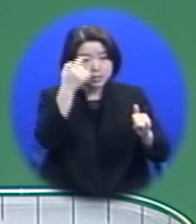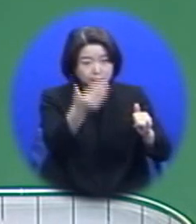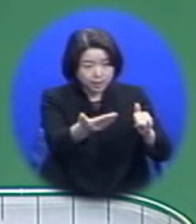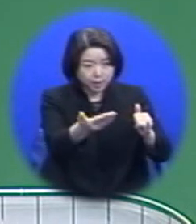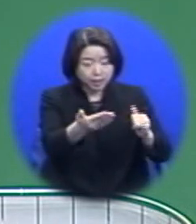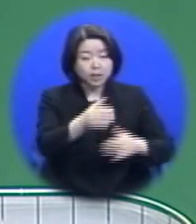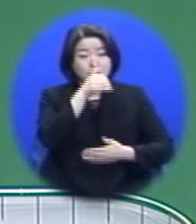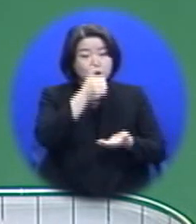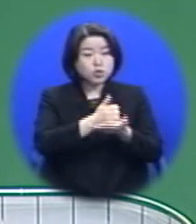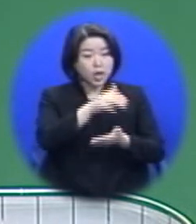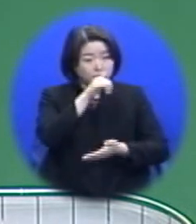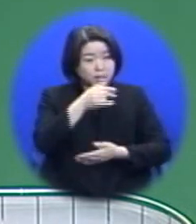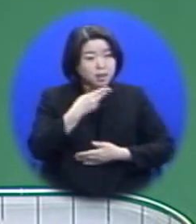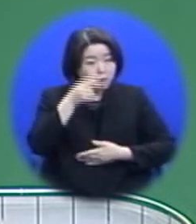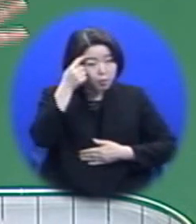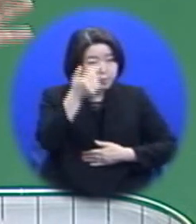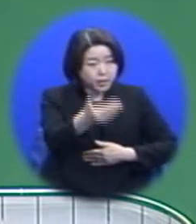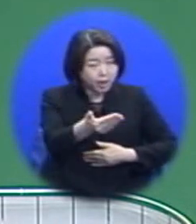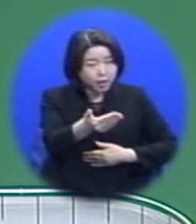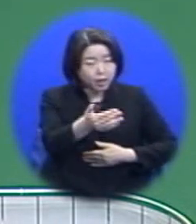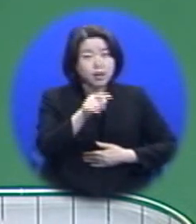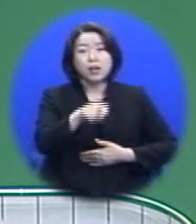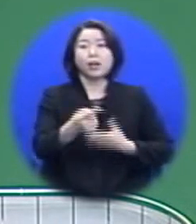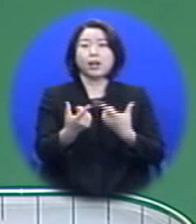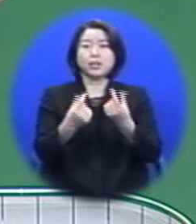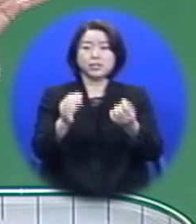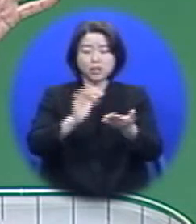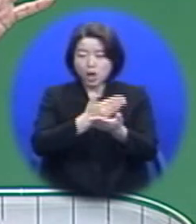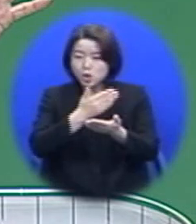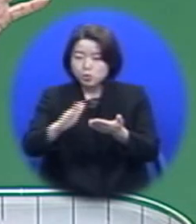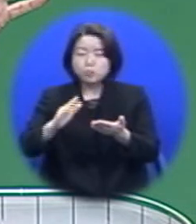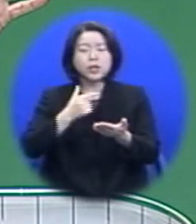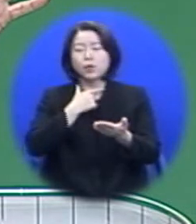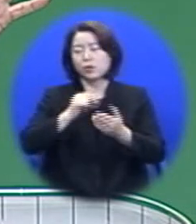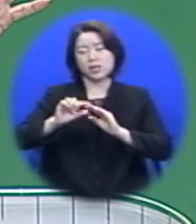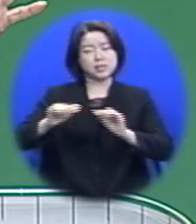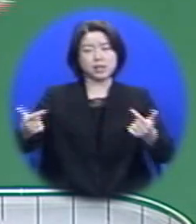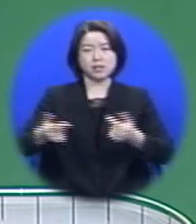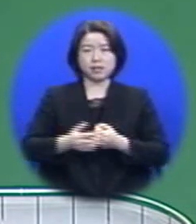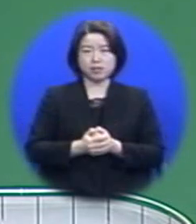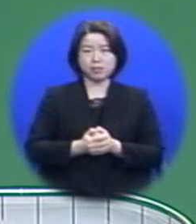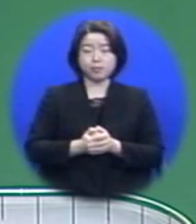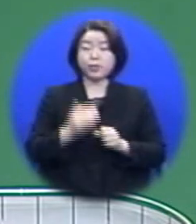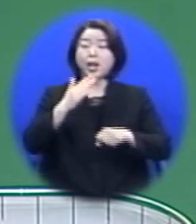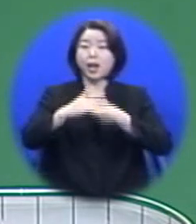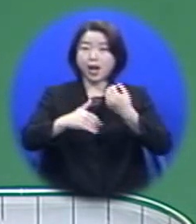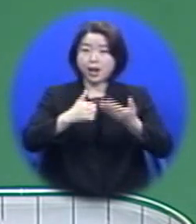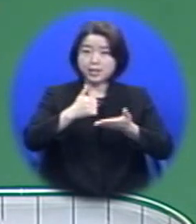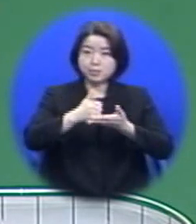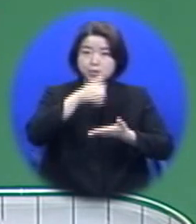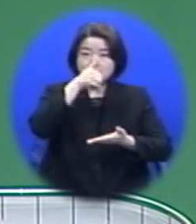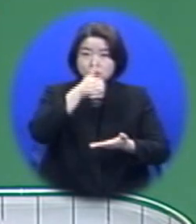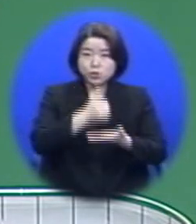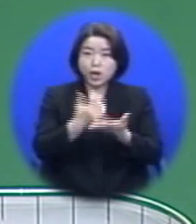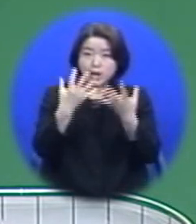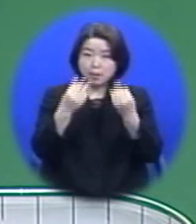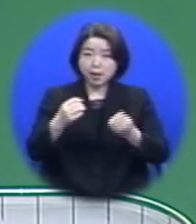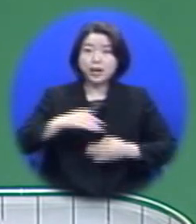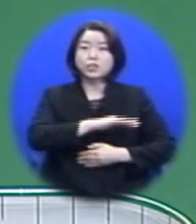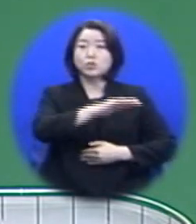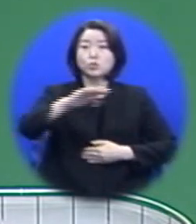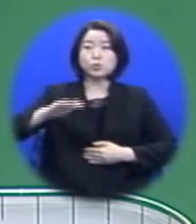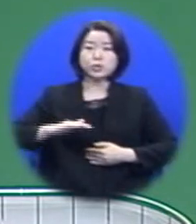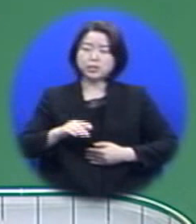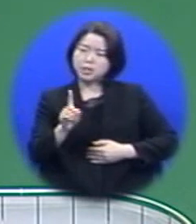죄많은 자냐 이렇게 우리를 구분하기 원하지 않으십니다 하나님은가 많은 우리를